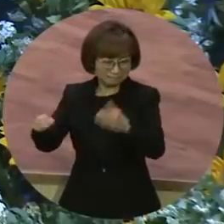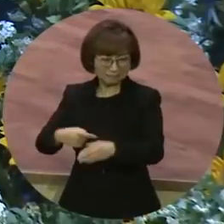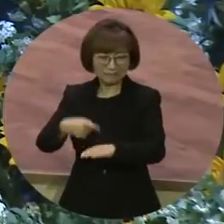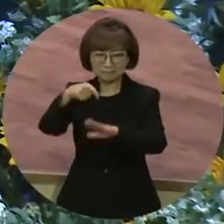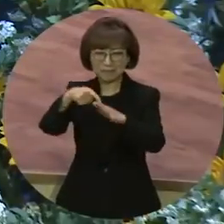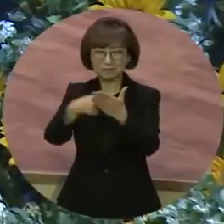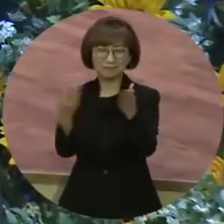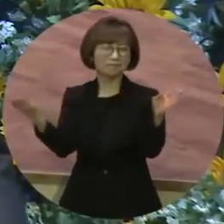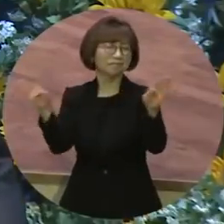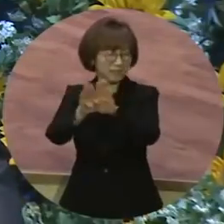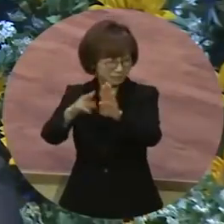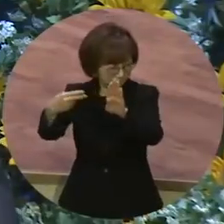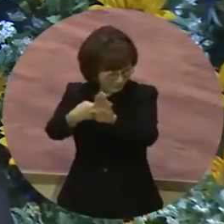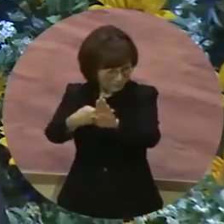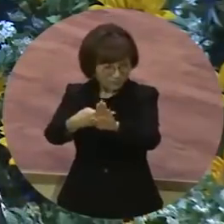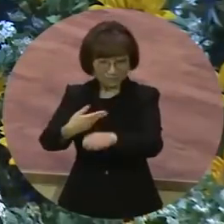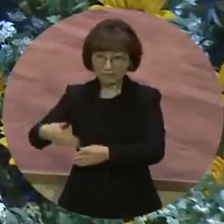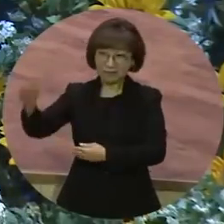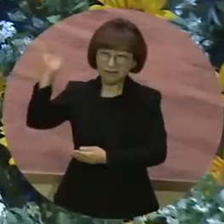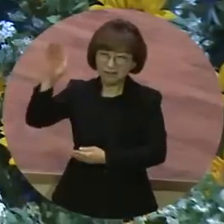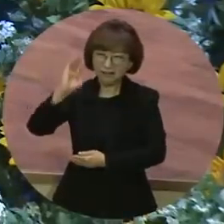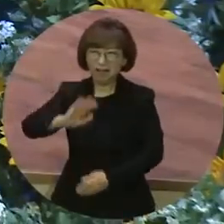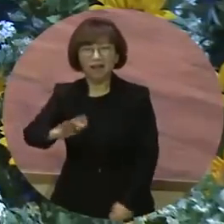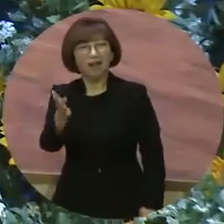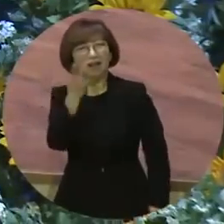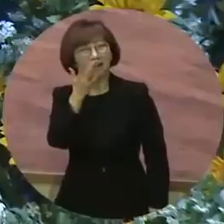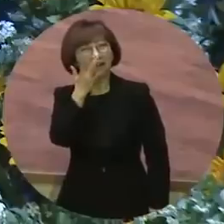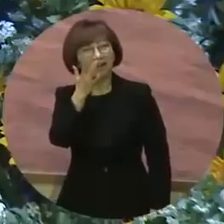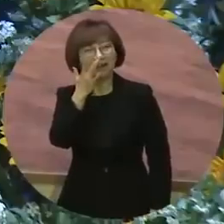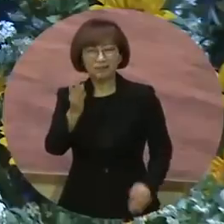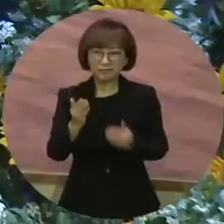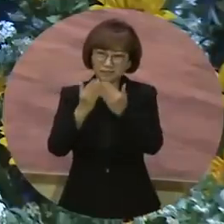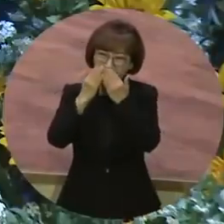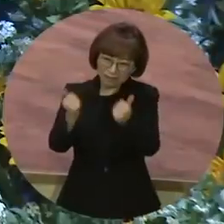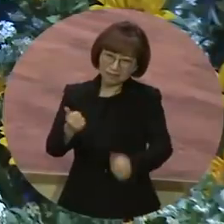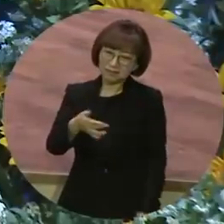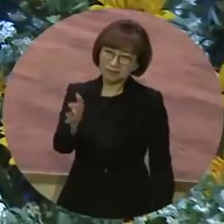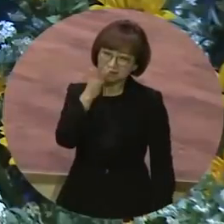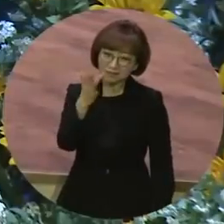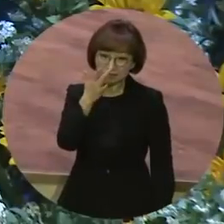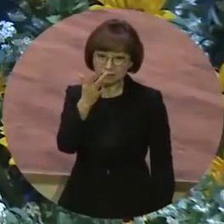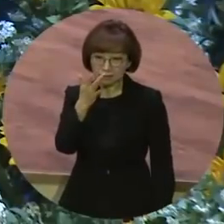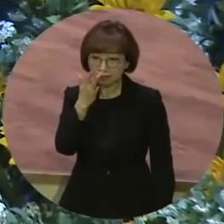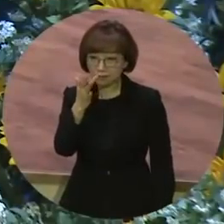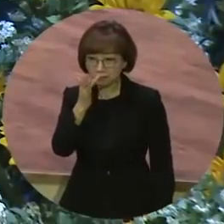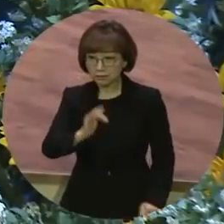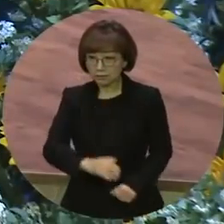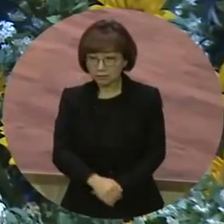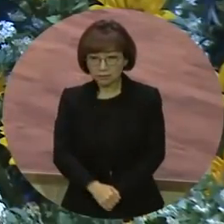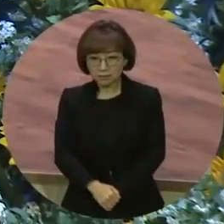다쳐버려. 설교 들어도 감동이 없어. 감동이 없어.